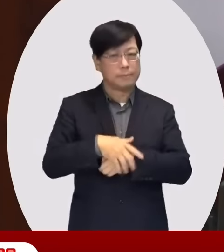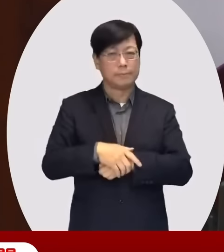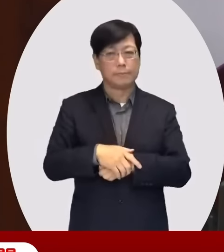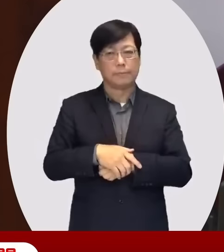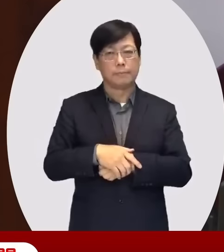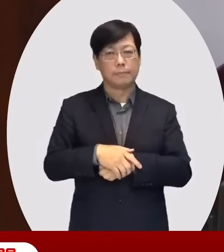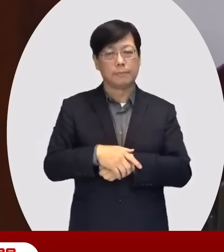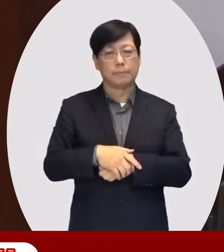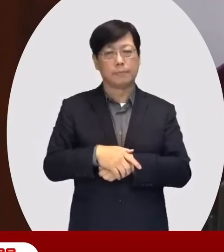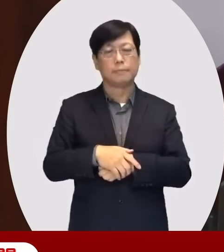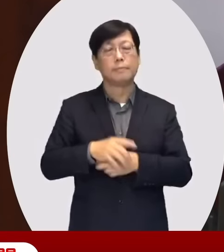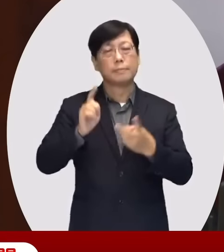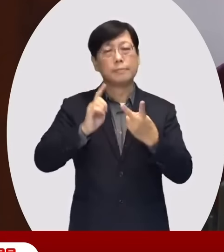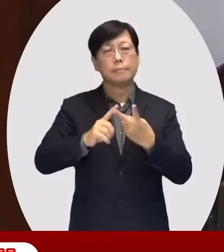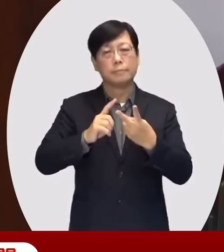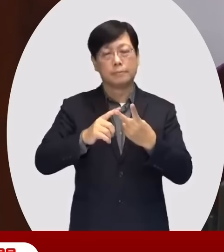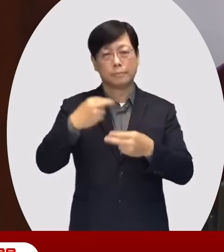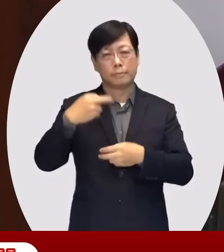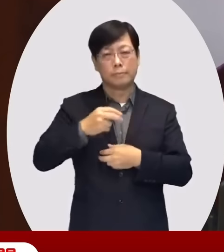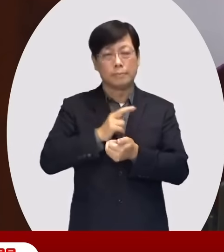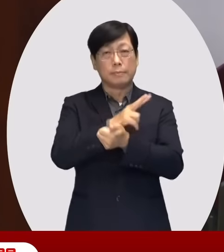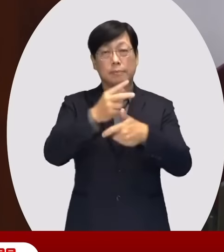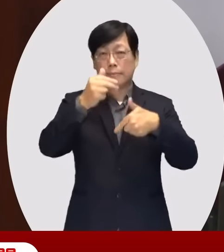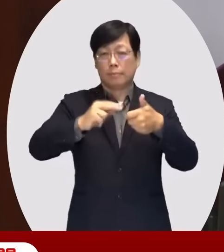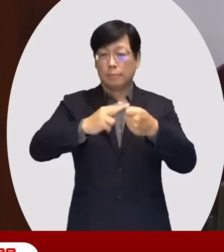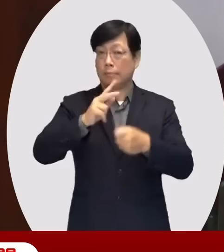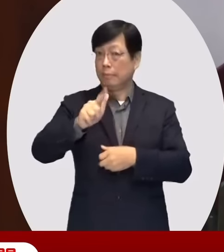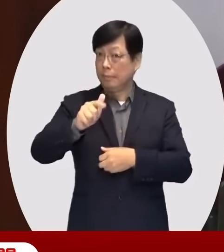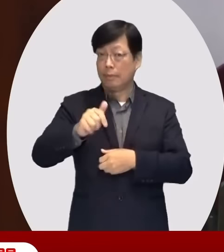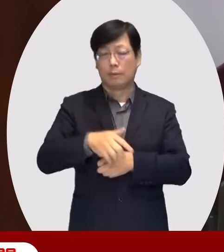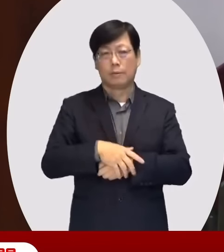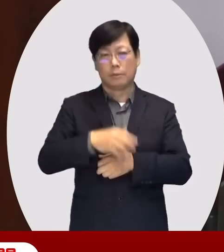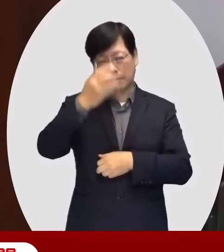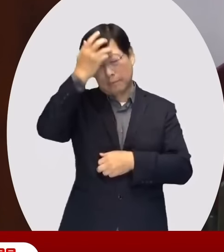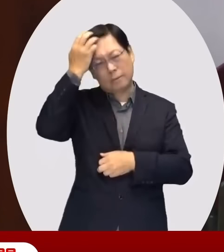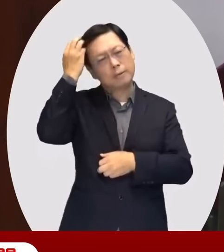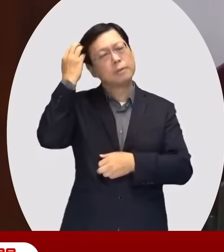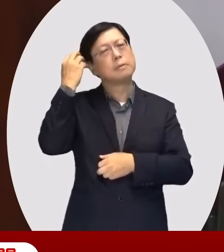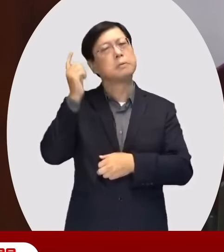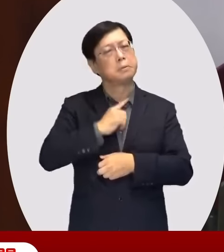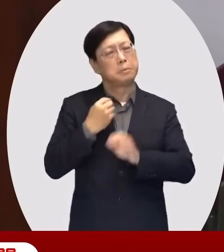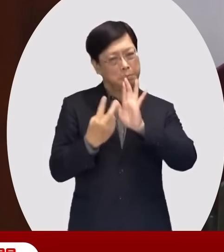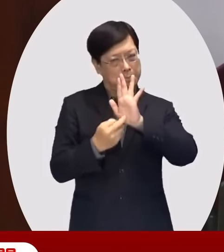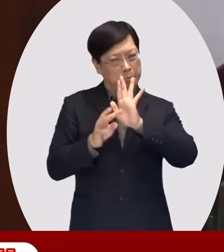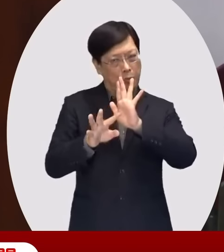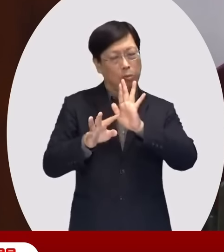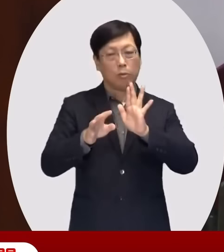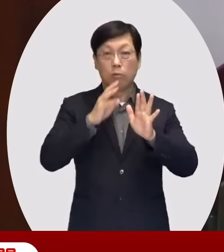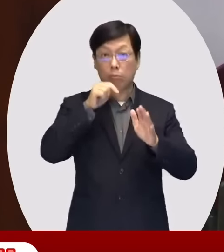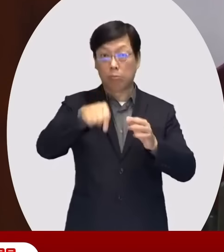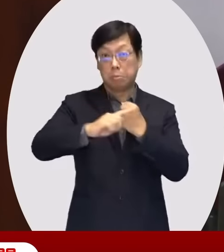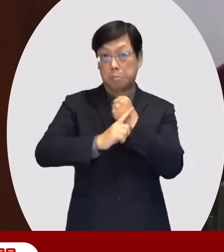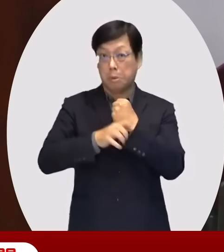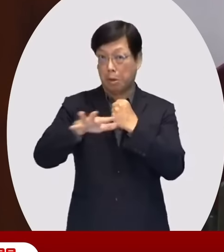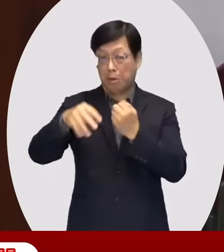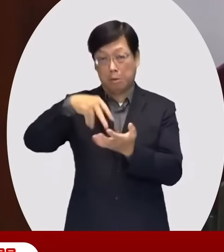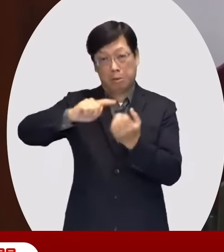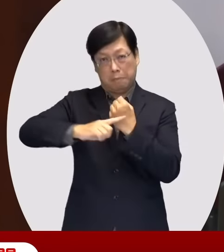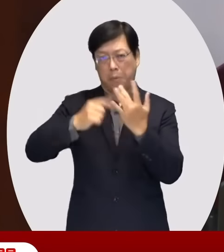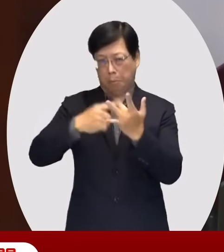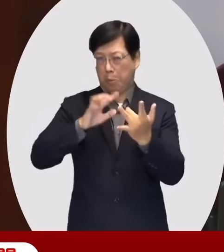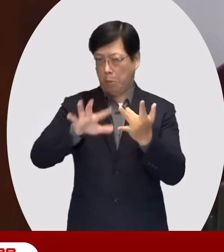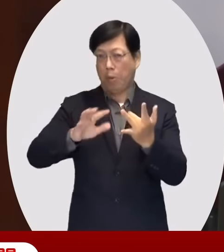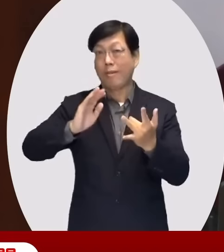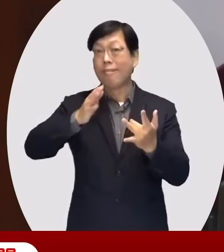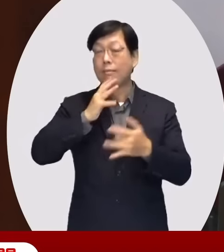应。那第二个，请林嘉和教授您说，当然您也指出细征法案有立法上